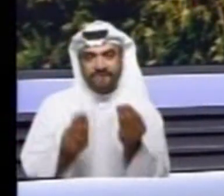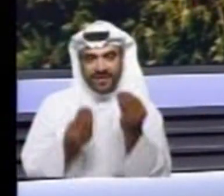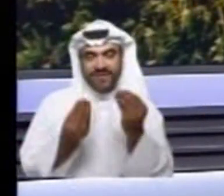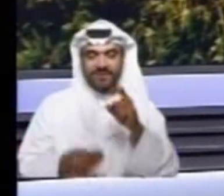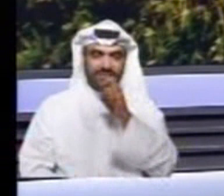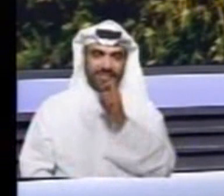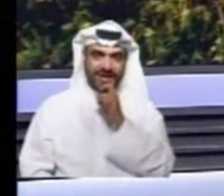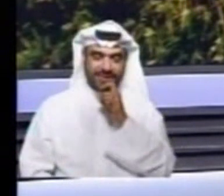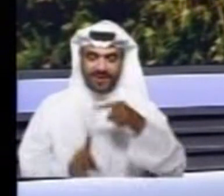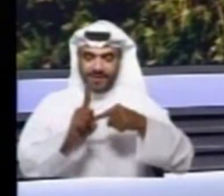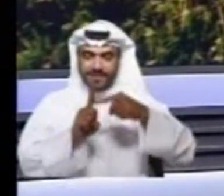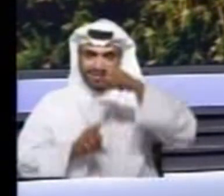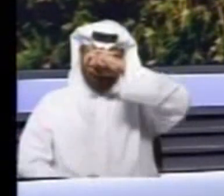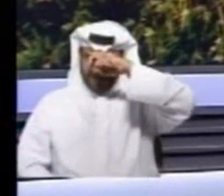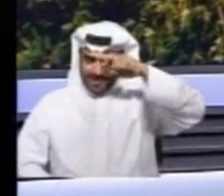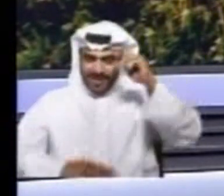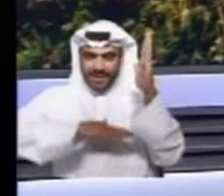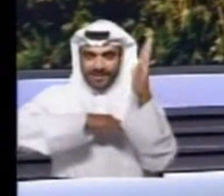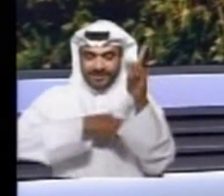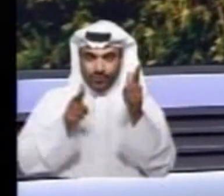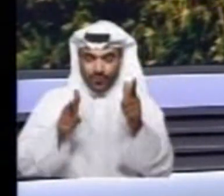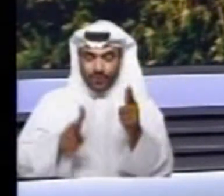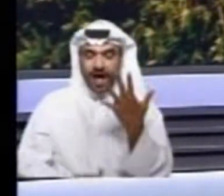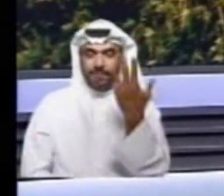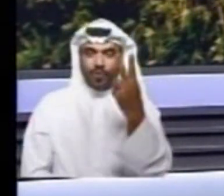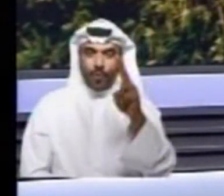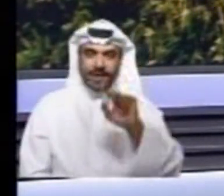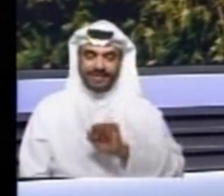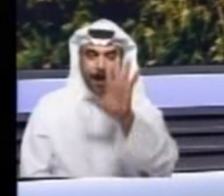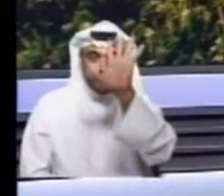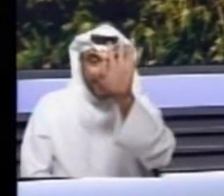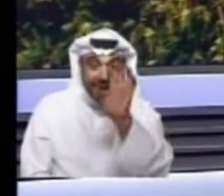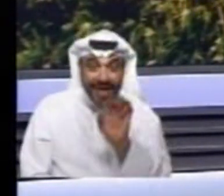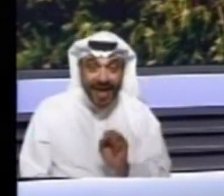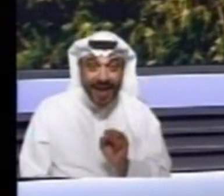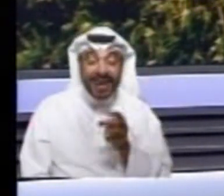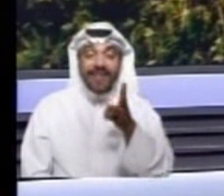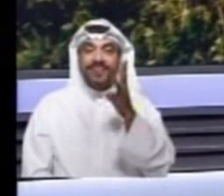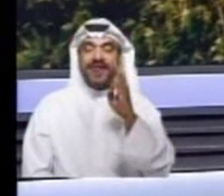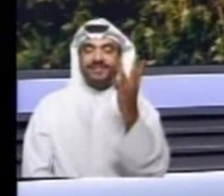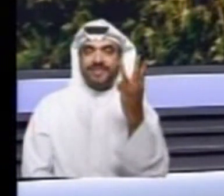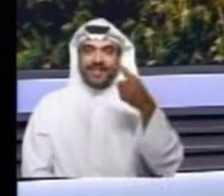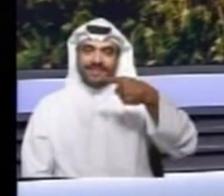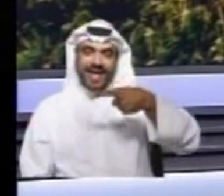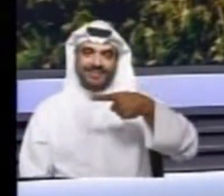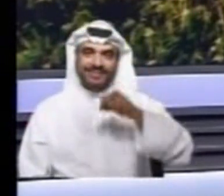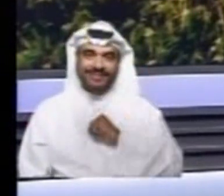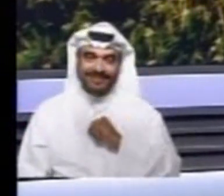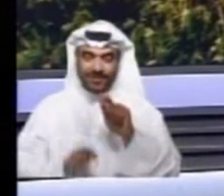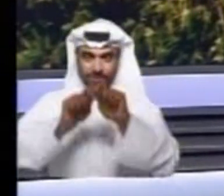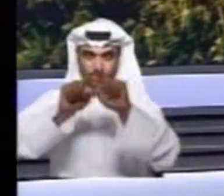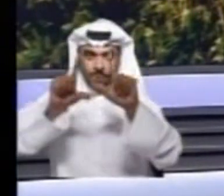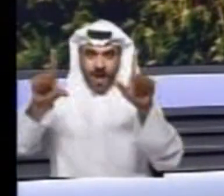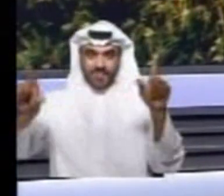الجمعة، 25 أجواء معتدلة خلال النهار، 13 درجة مئوية باردة خلال الفترات المتأخرة من الليل والفجر من حيث الصغرى درجات